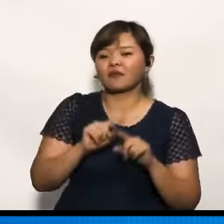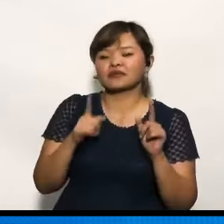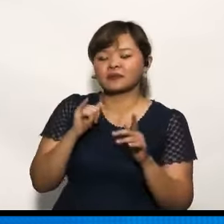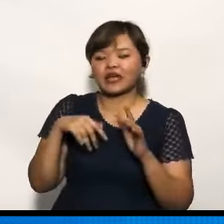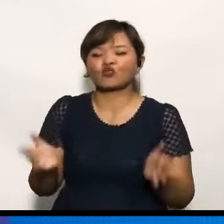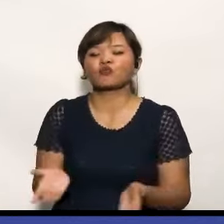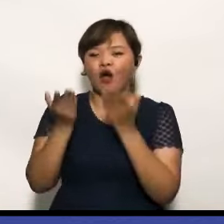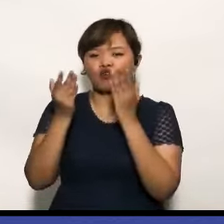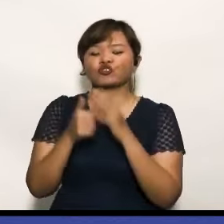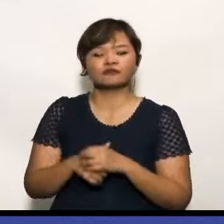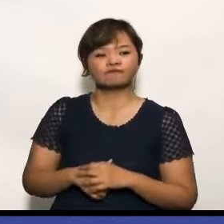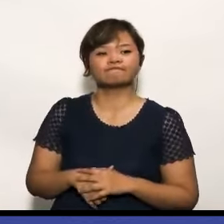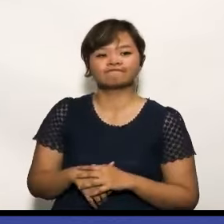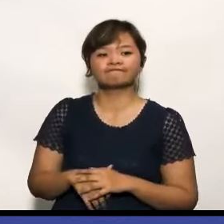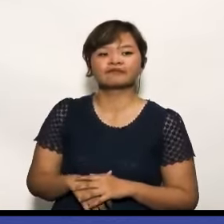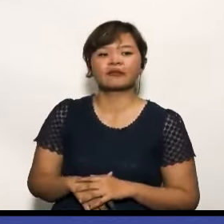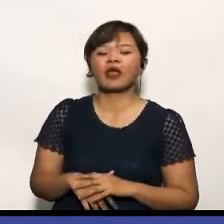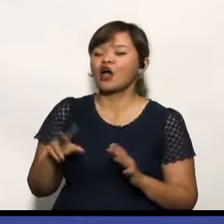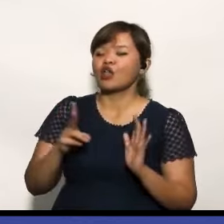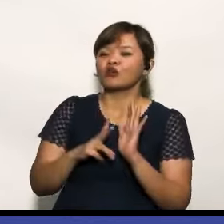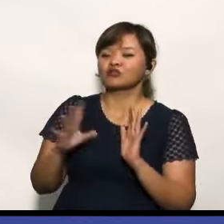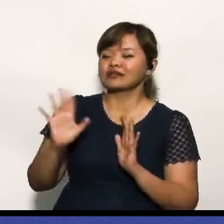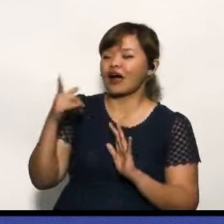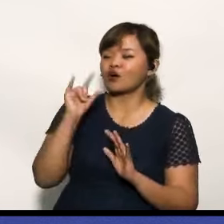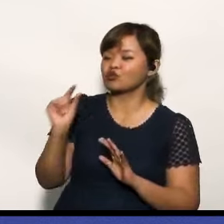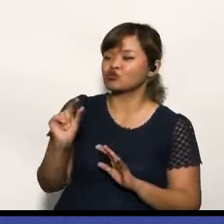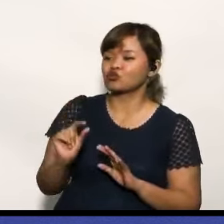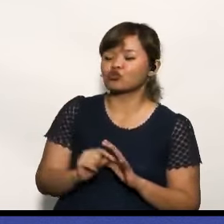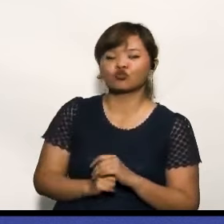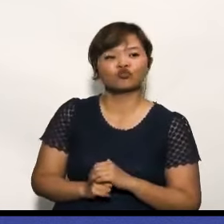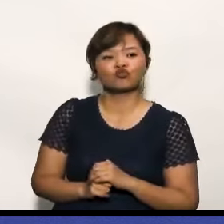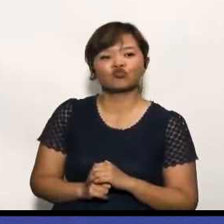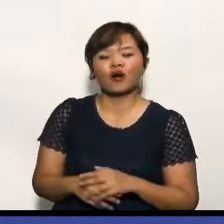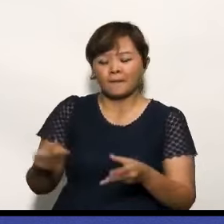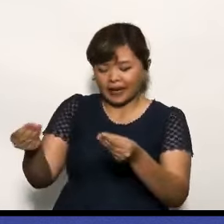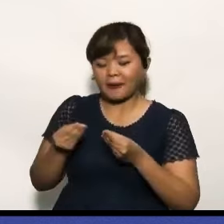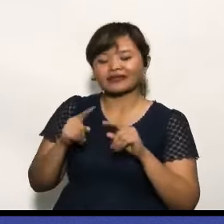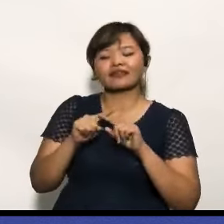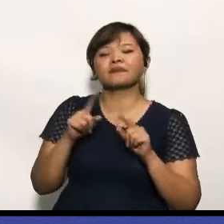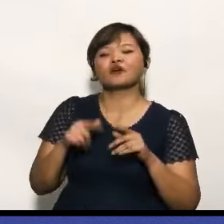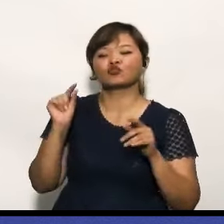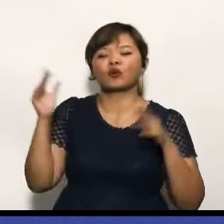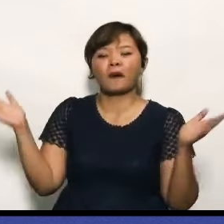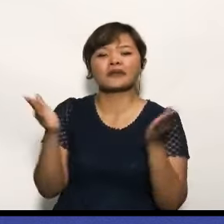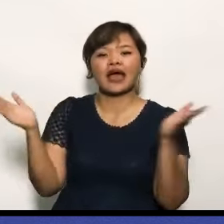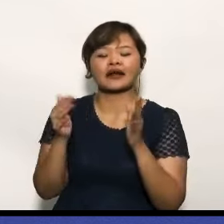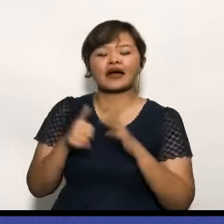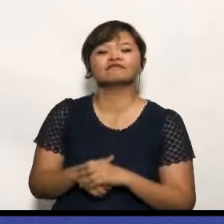build. Yang kedua, not to obtain, bukan mendapatkan, but to maintain.